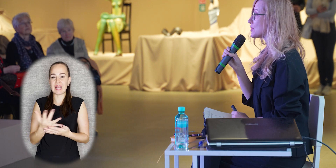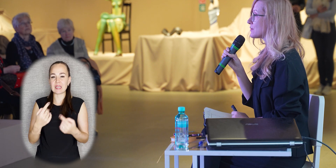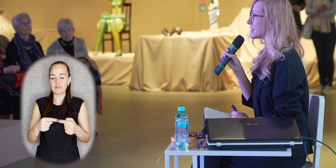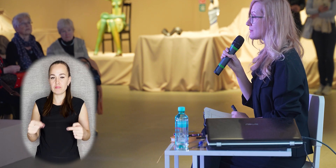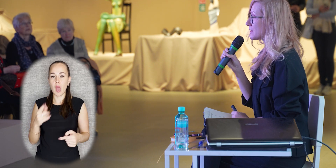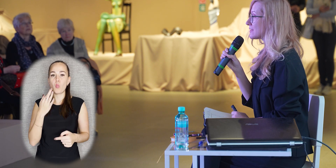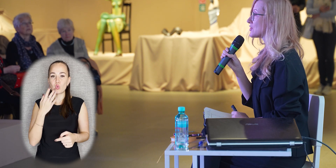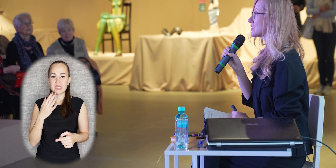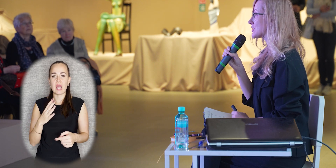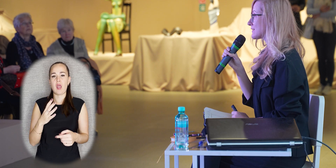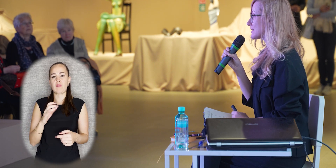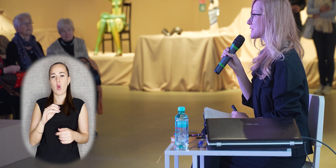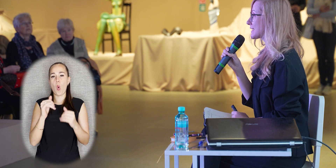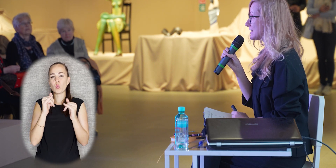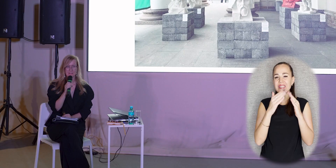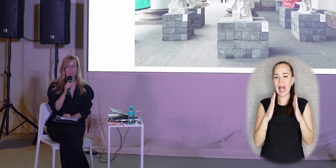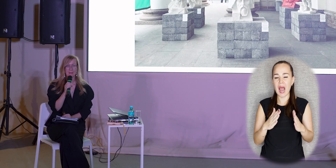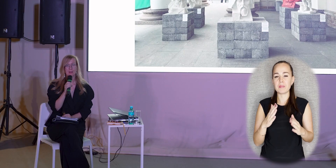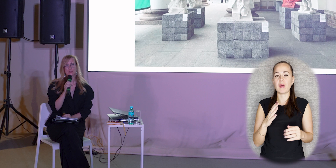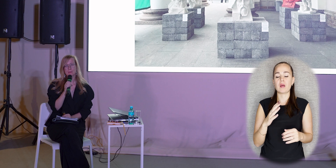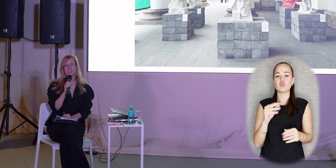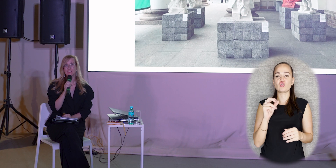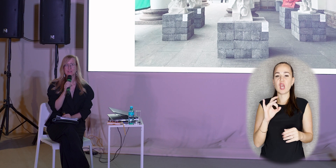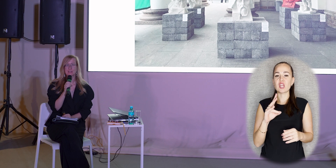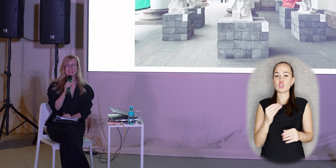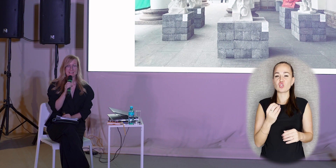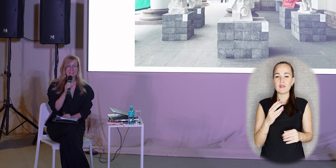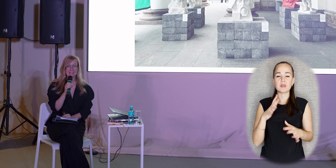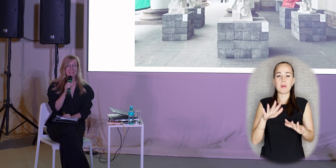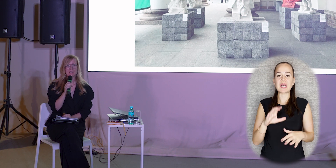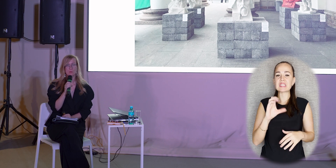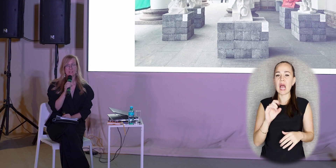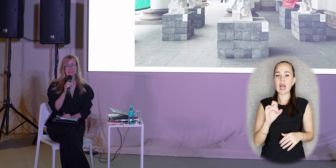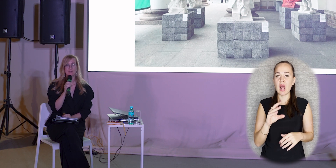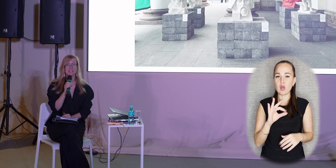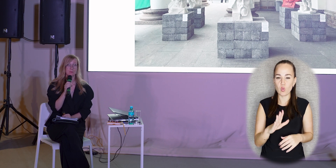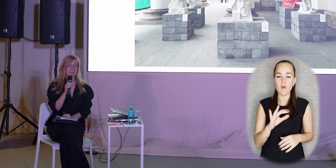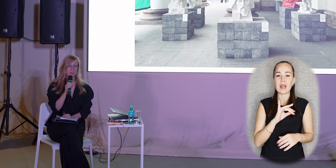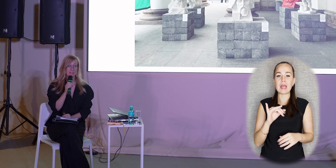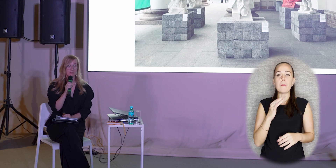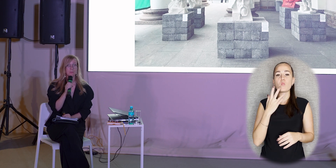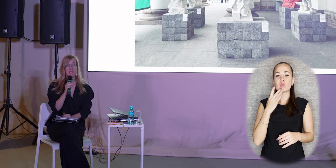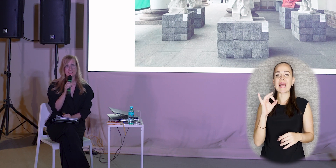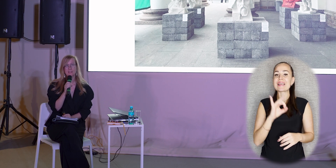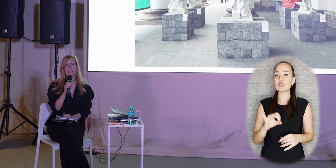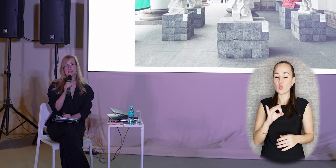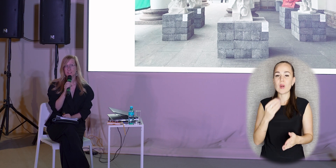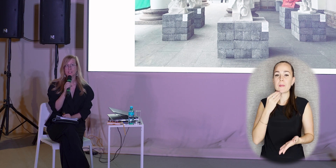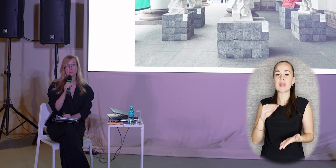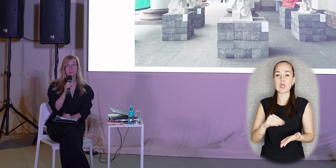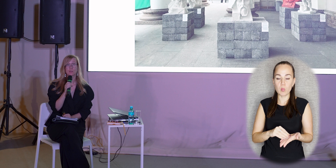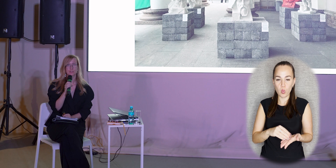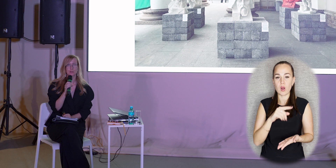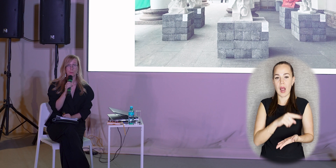музей-усадьба Чернышевского в Саратове, музей политической истории России и музей истории Санкт-Петербурга, которые предоставили